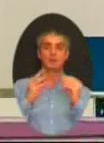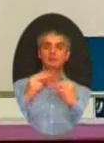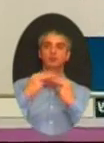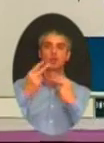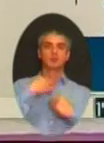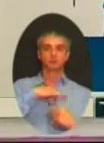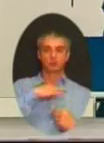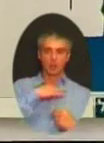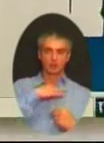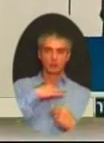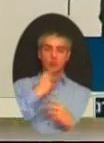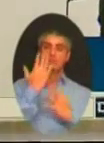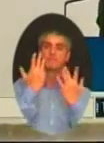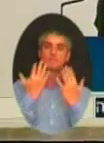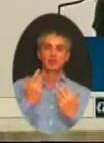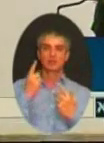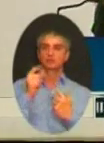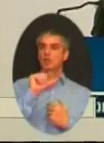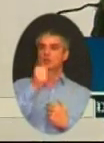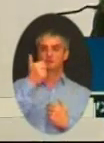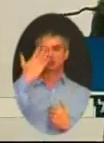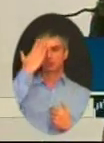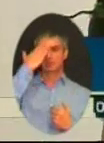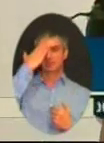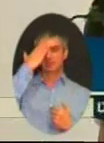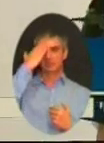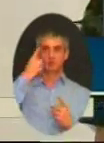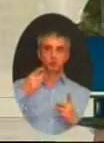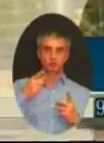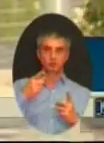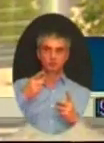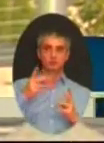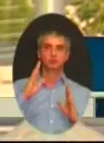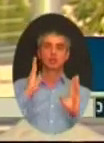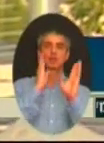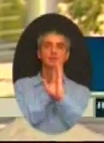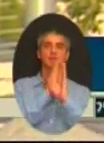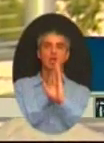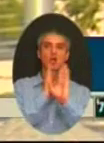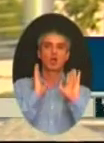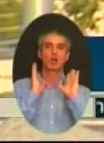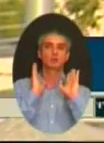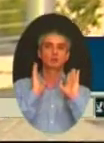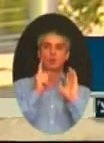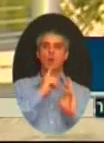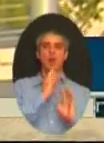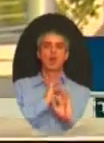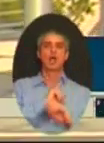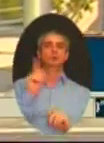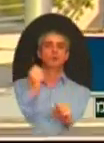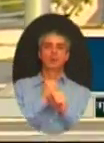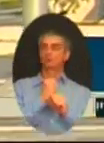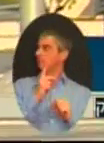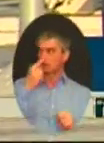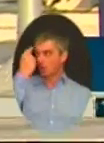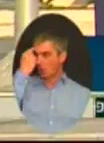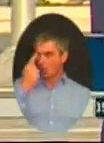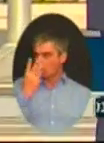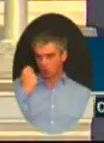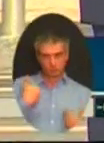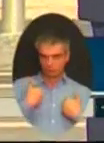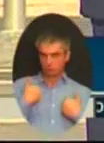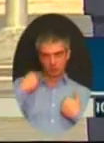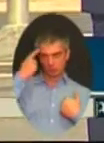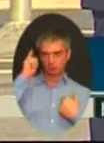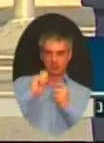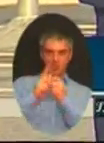שכנינו, הם ברגע שהם קודם כל יכירו בכך שטרור הוא לא לגיטימי. תן לנחמן להגיב. אתה לא חושד בי שאני